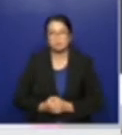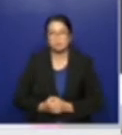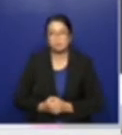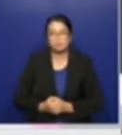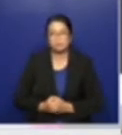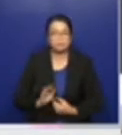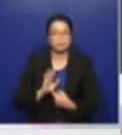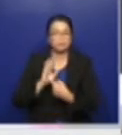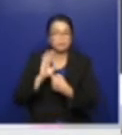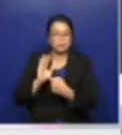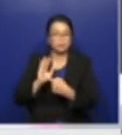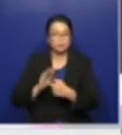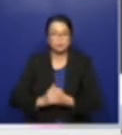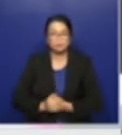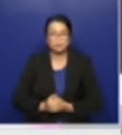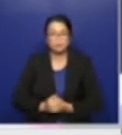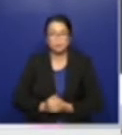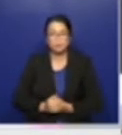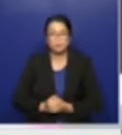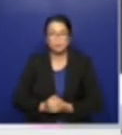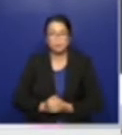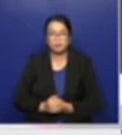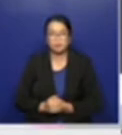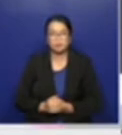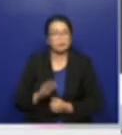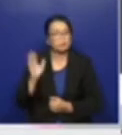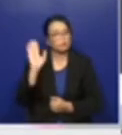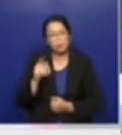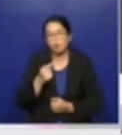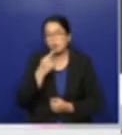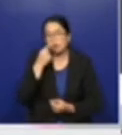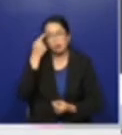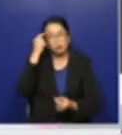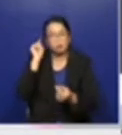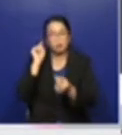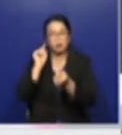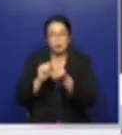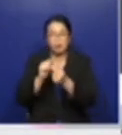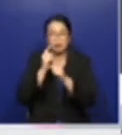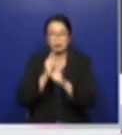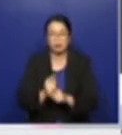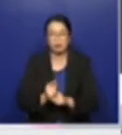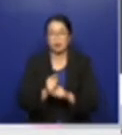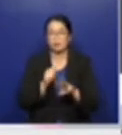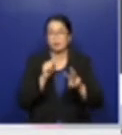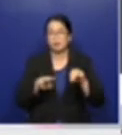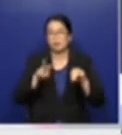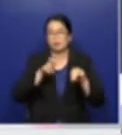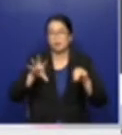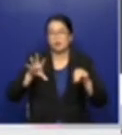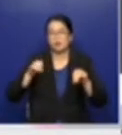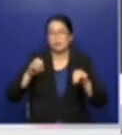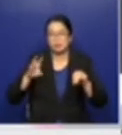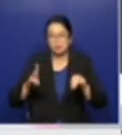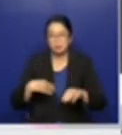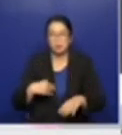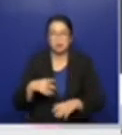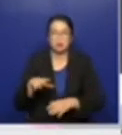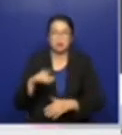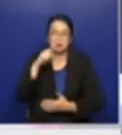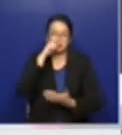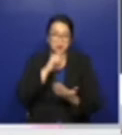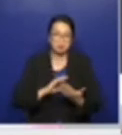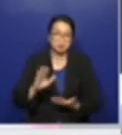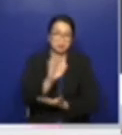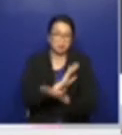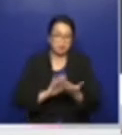ช่นไม่ต้องพูดถึงเป้าหมายตามมาตรา257อะว่าประเทศชาติสงบเรียบร้อยเกิดความส